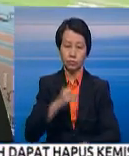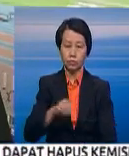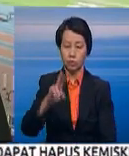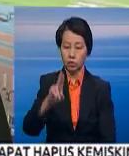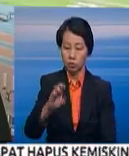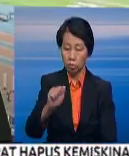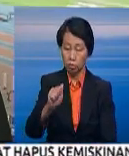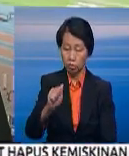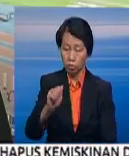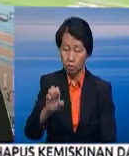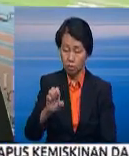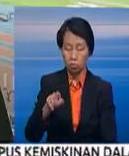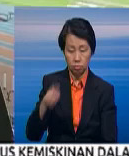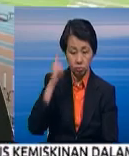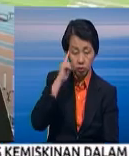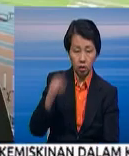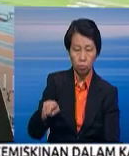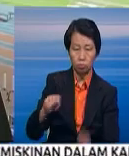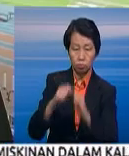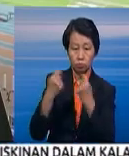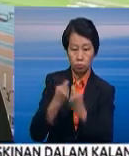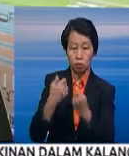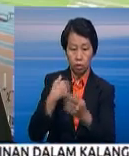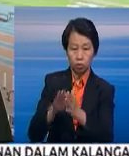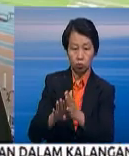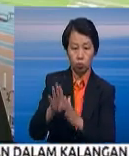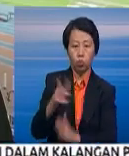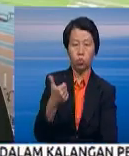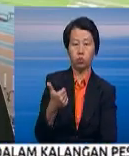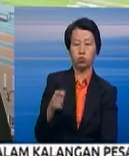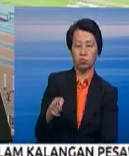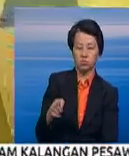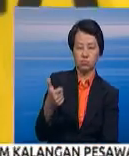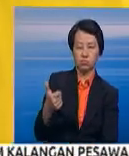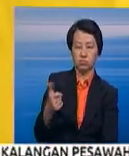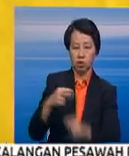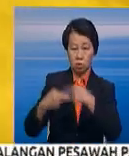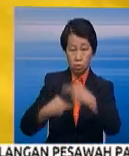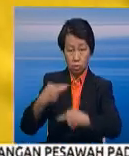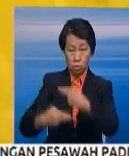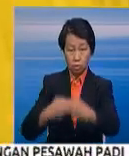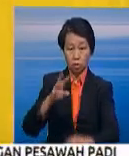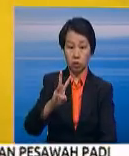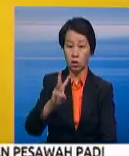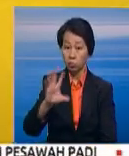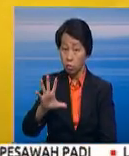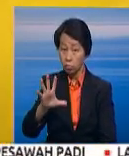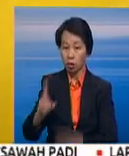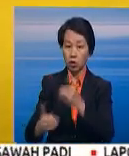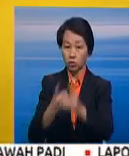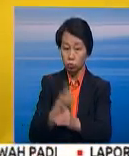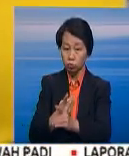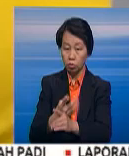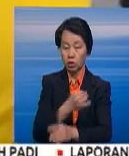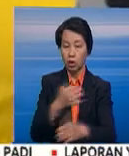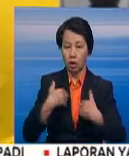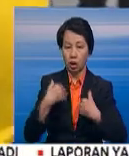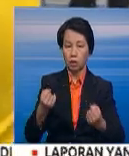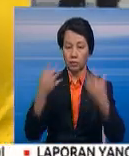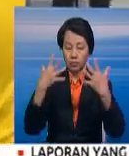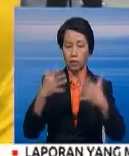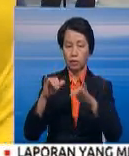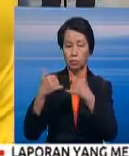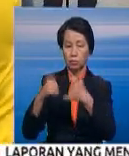adalah satu pasukan yang mempunyai reputasi yang tinggi, ranking ke-65 dunia dan memiliki ramai